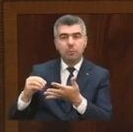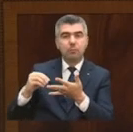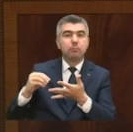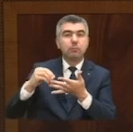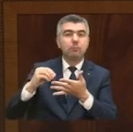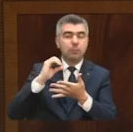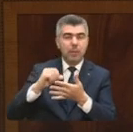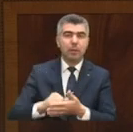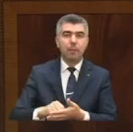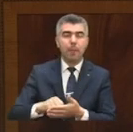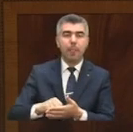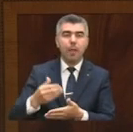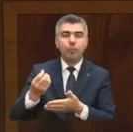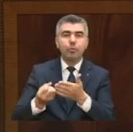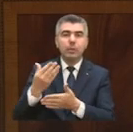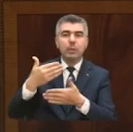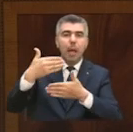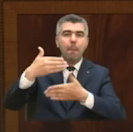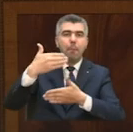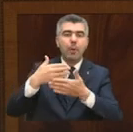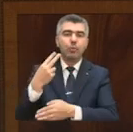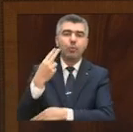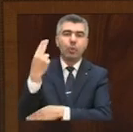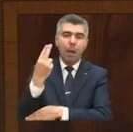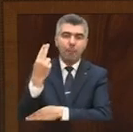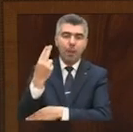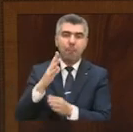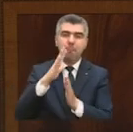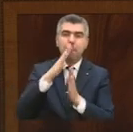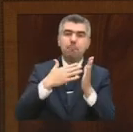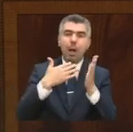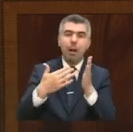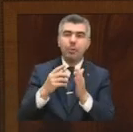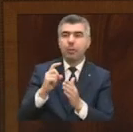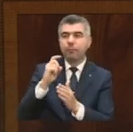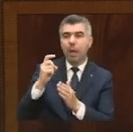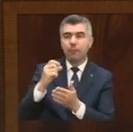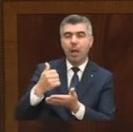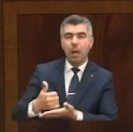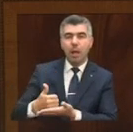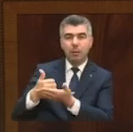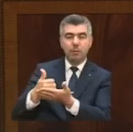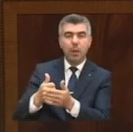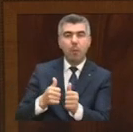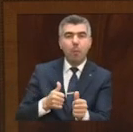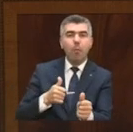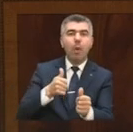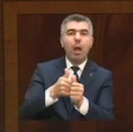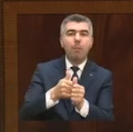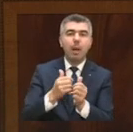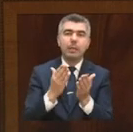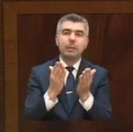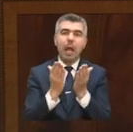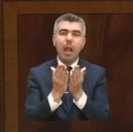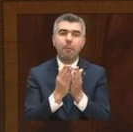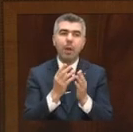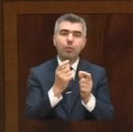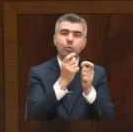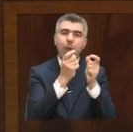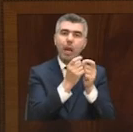خلق مركبات جامعيه وضع برنامج منح دكتوره مواكبه الطلبه في احداث المقاولات